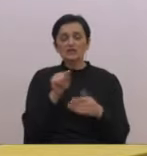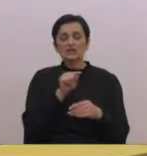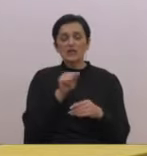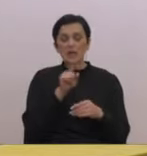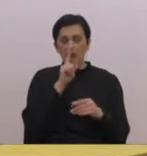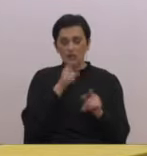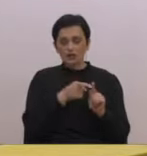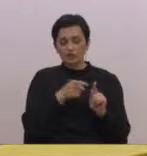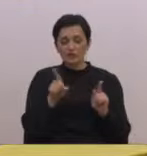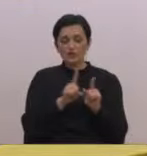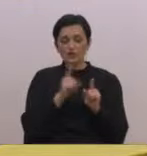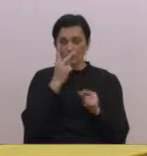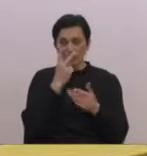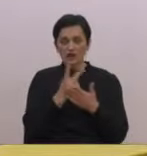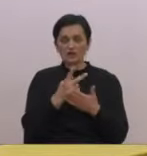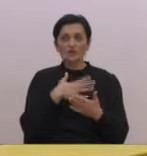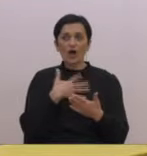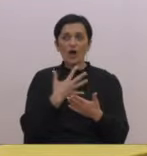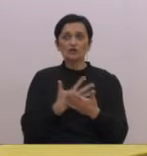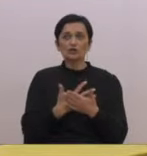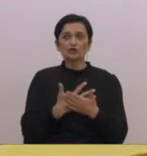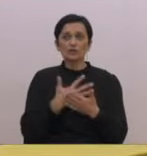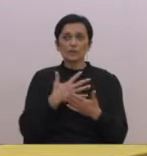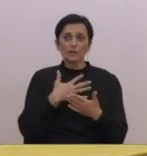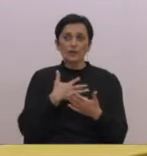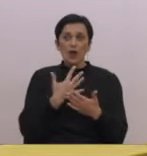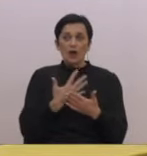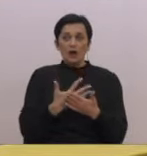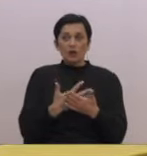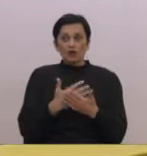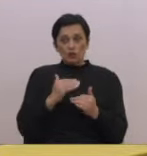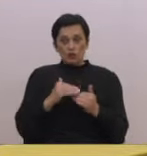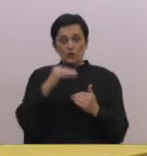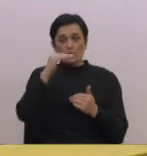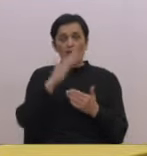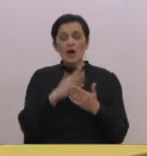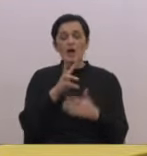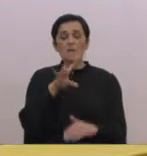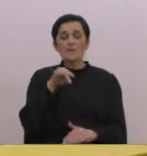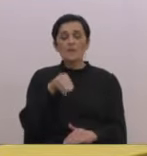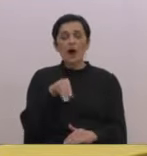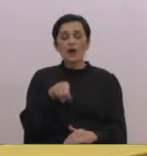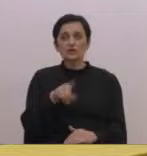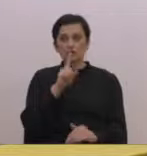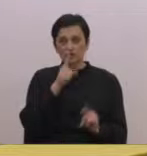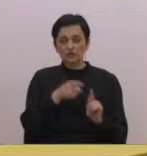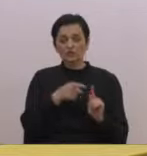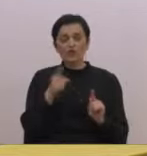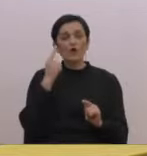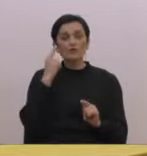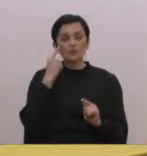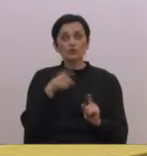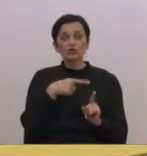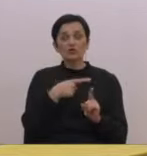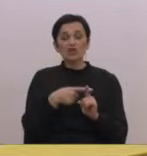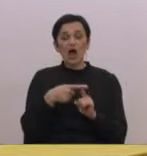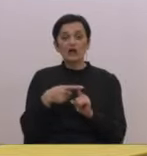ასევე ვხედავთ, რომ საკმაოდ აქტიური მაჩვენებელი აქტიურობა მაღალია მარტის თვეში. და ვფიქრობ რომ ამდადები